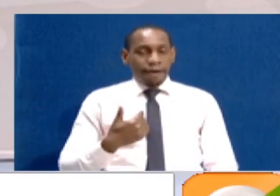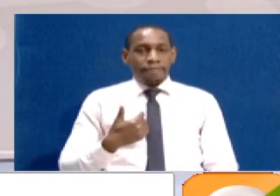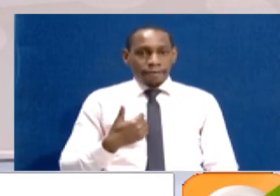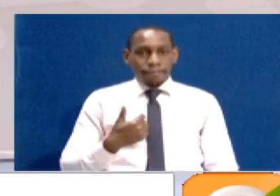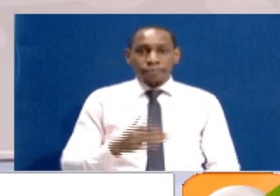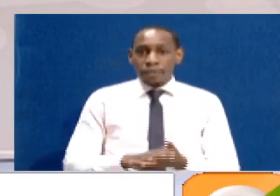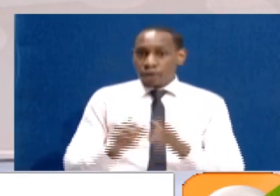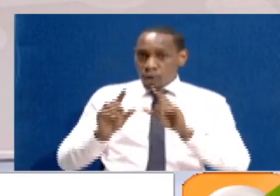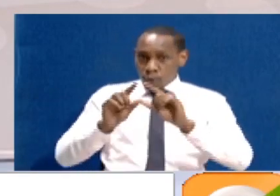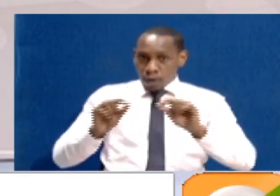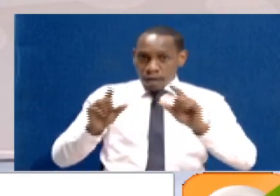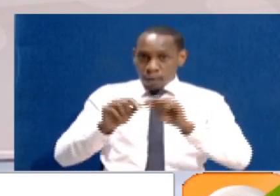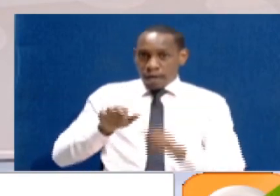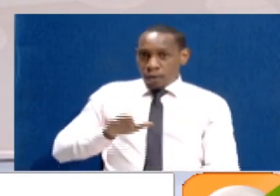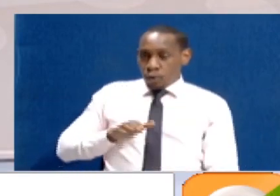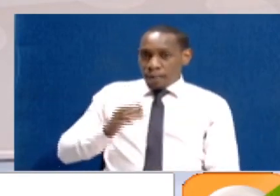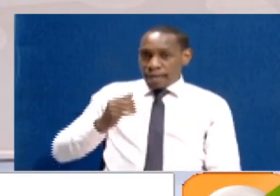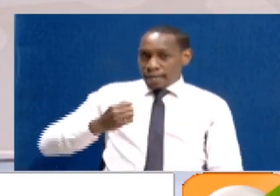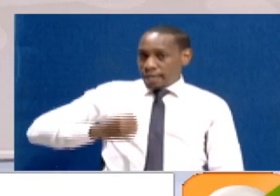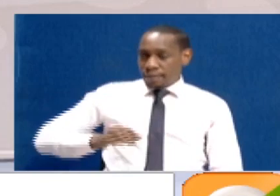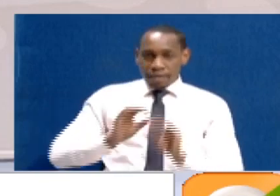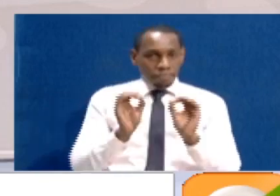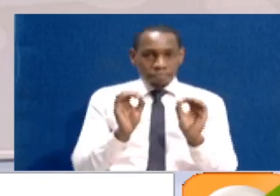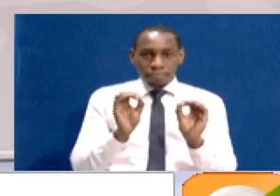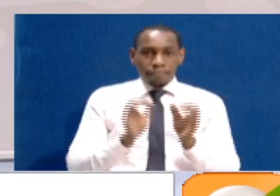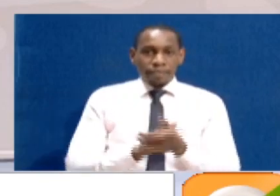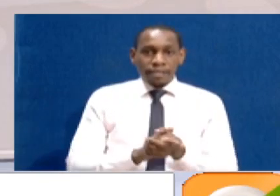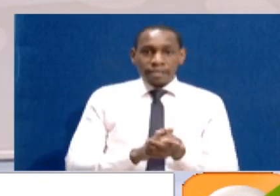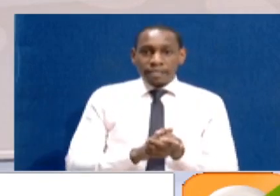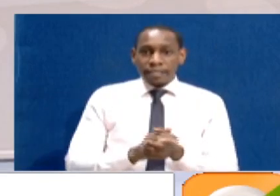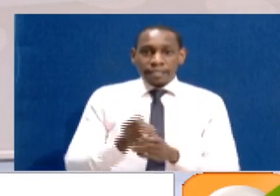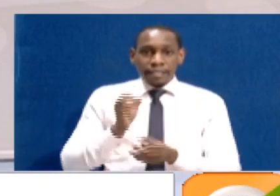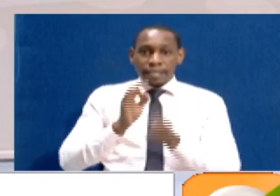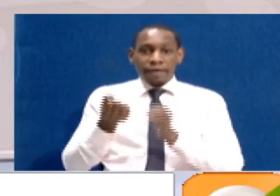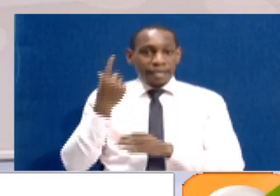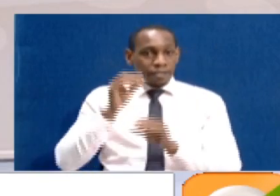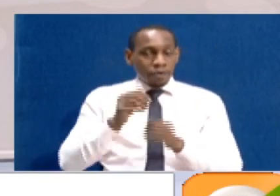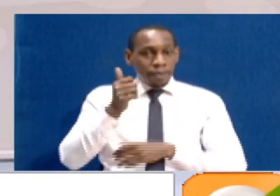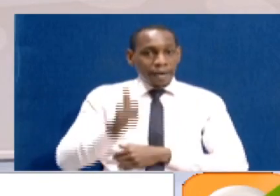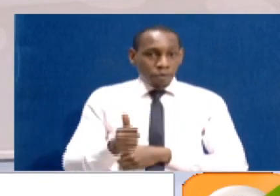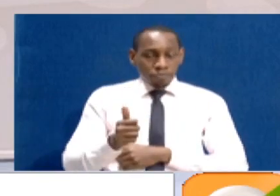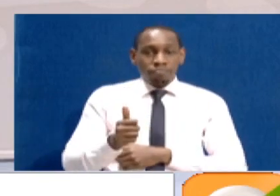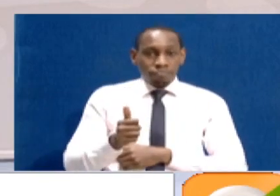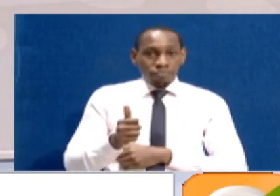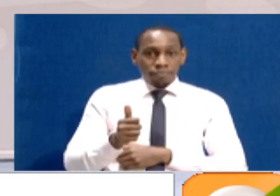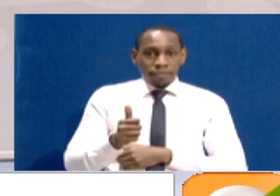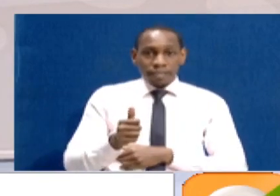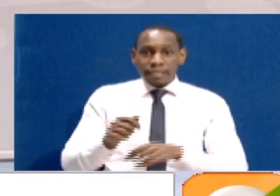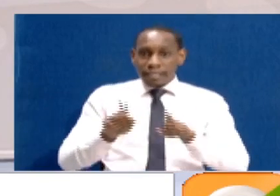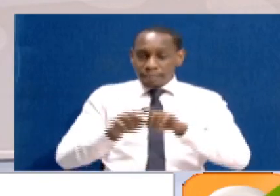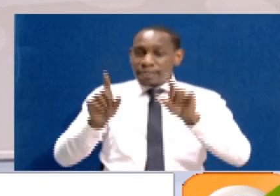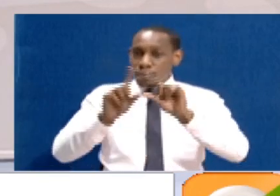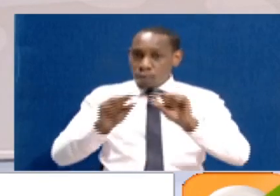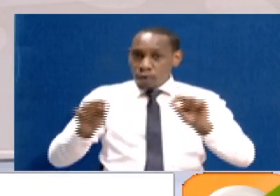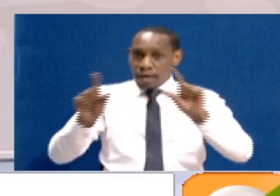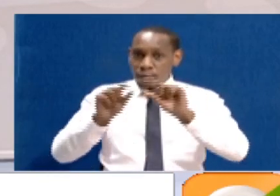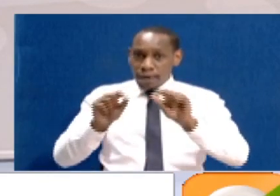anayo, maana wasemavyo mwanamke si handbag, ni nyonga. Na kama hujapata basi ujue hujajaliwa. Ni yale